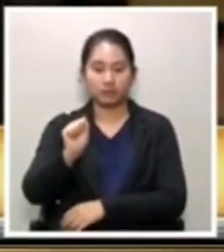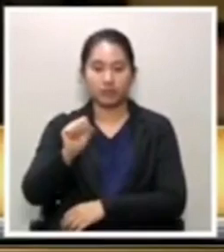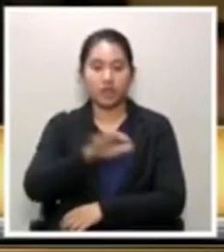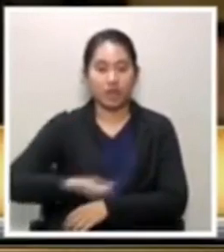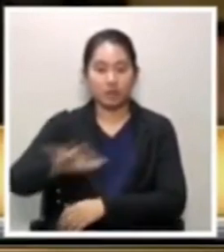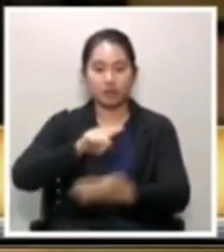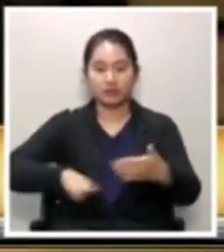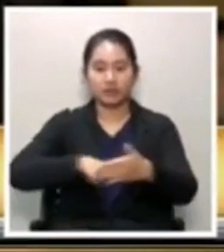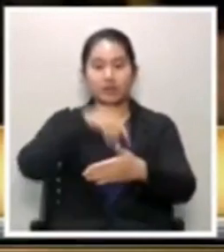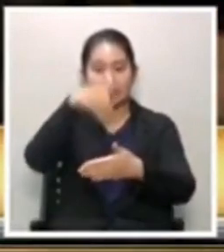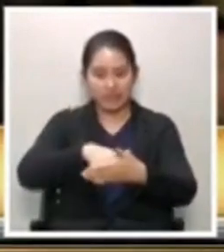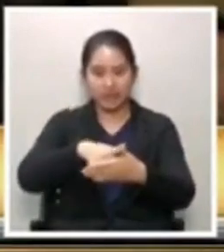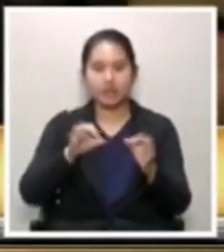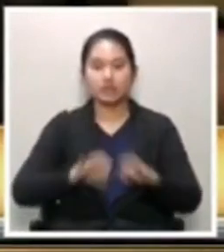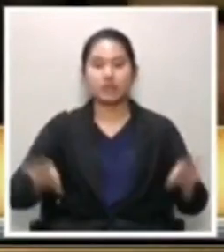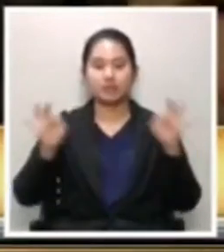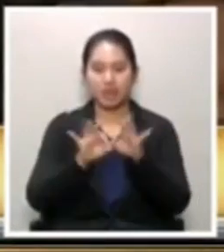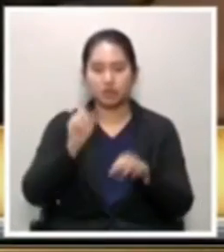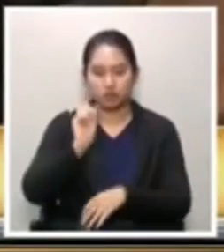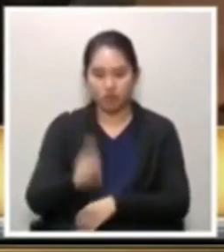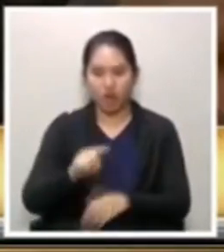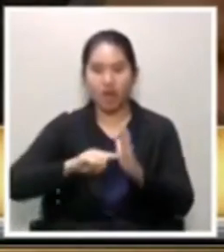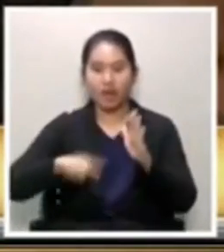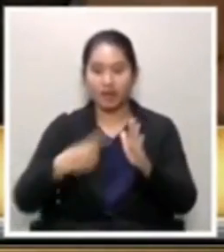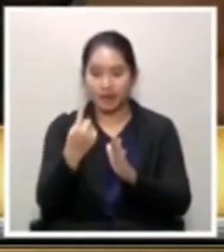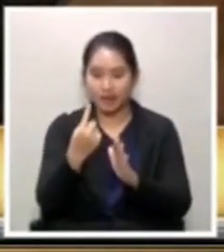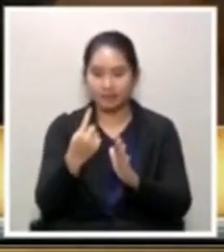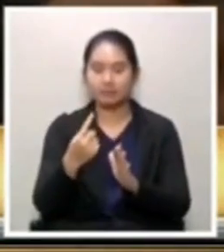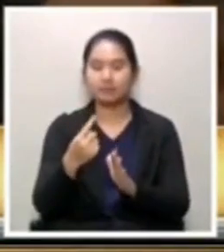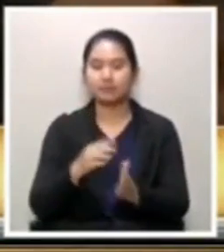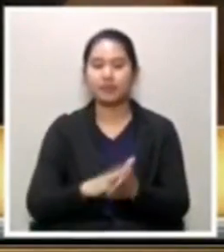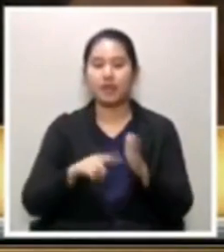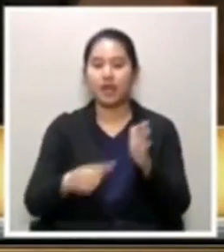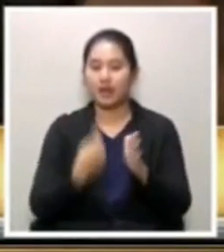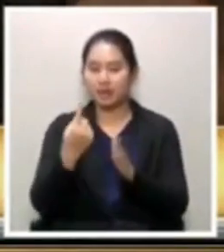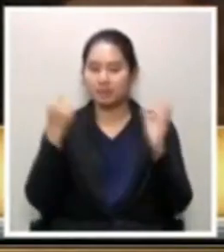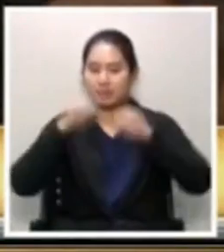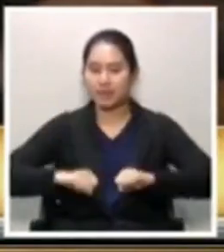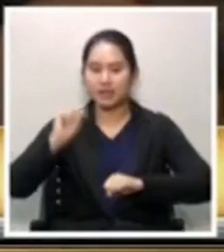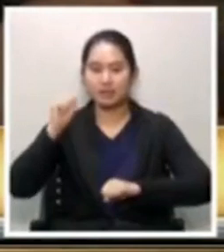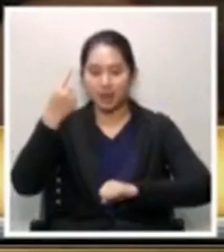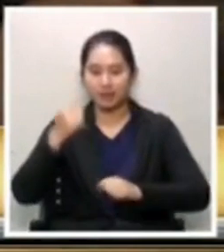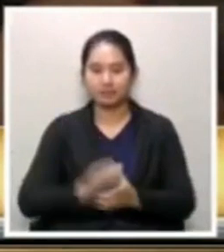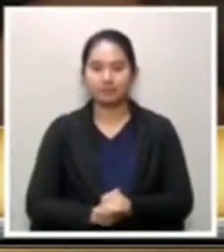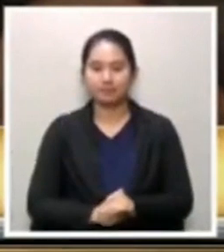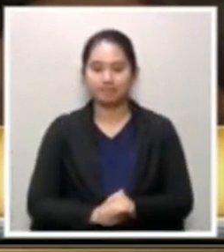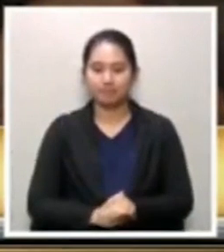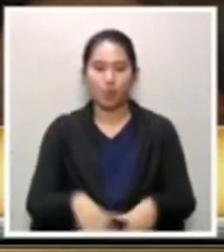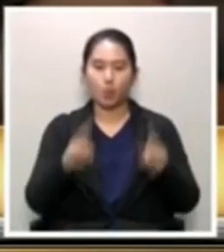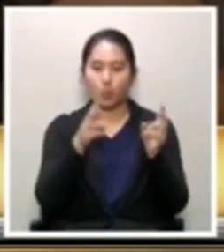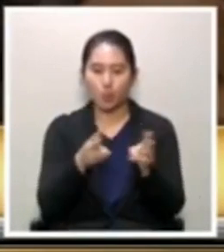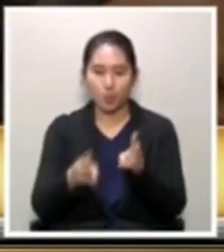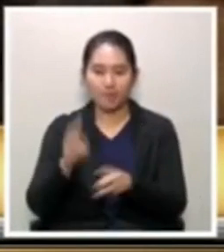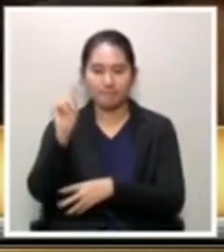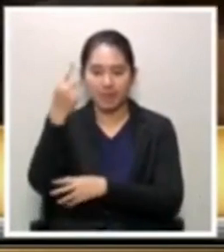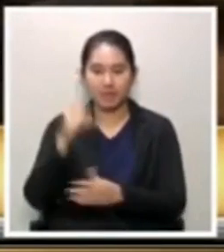ากการเลือกตั้งจำเป็นจะต้องเป็นจุดเริ่มต้นของการหาแสวงหาฉันทามติแบบใหม่ครับแสวงหาฉันทามติใหม่รัฐธรร